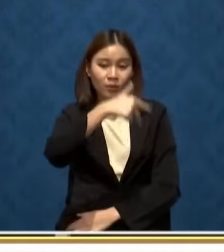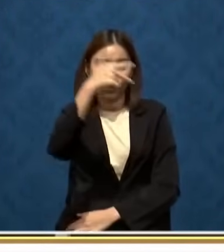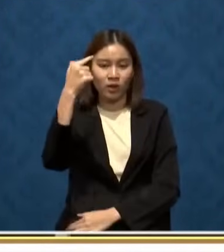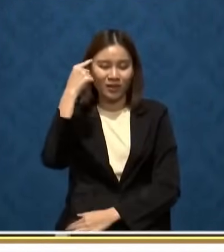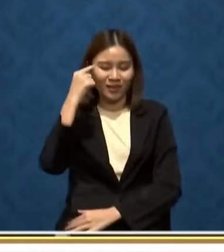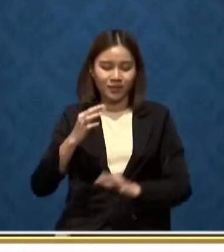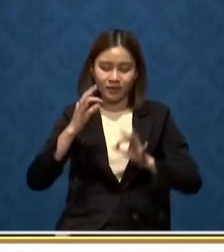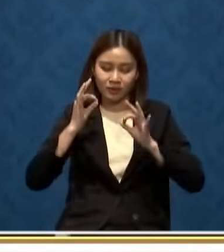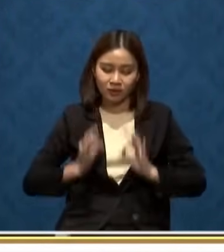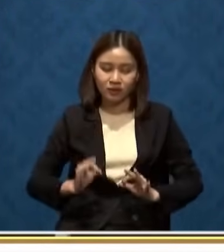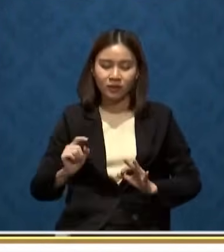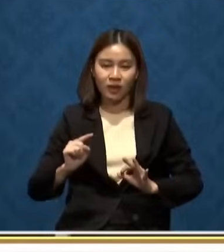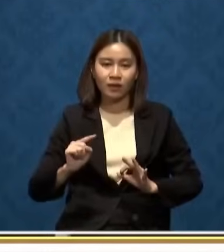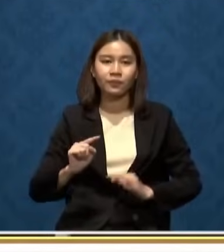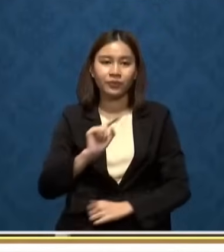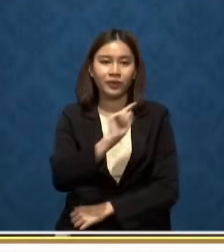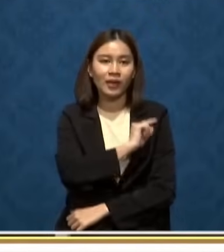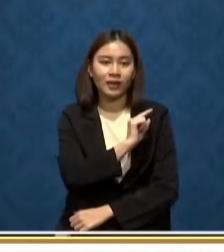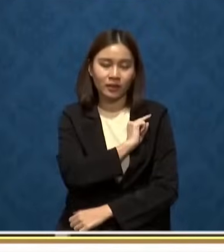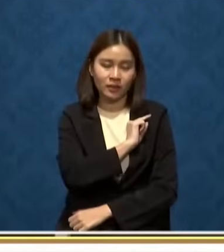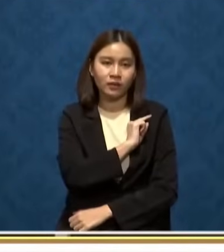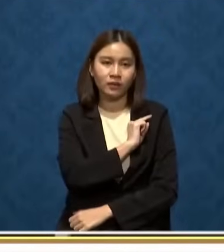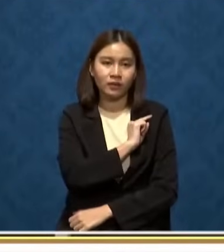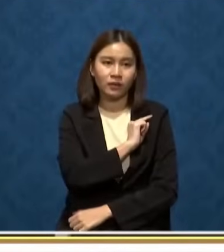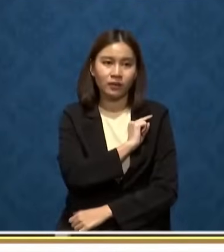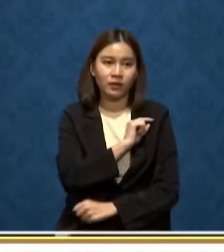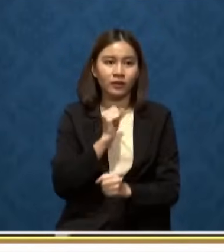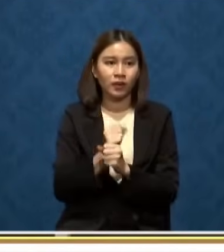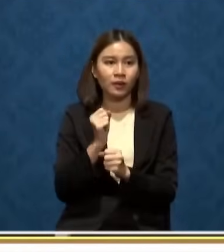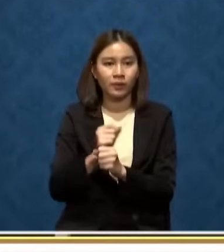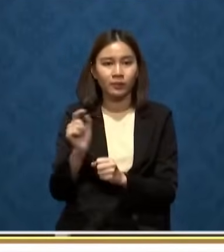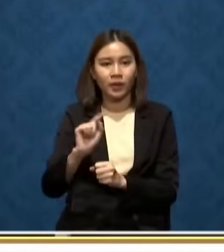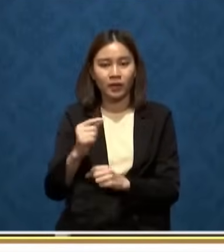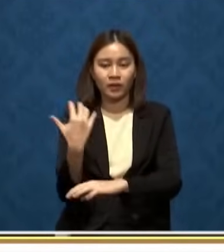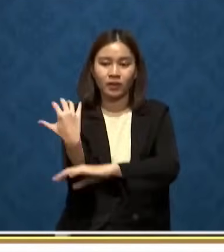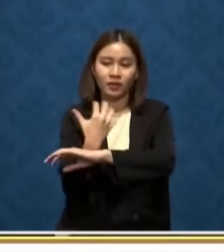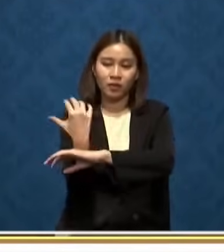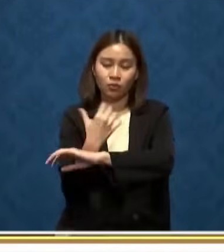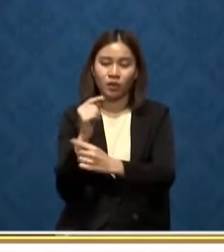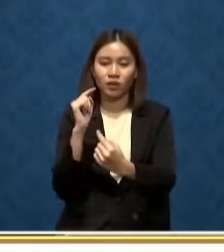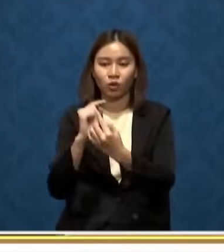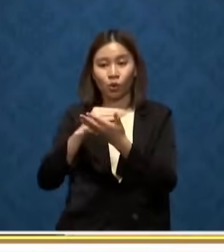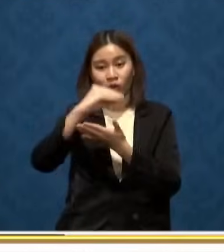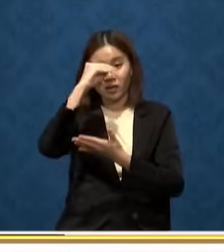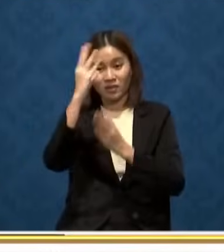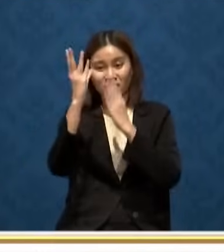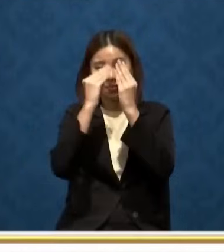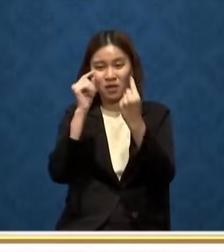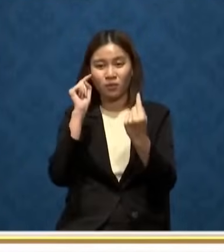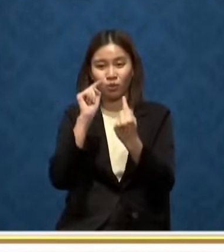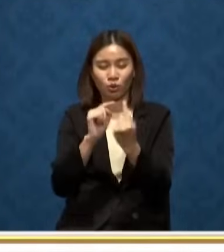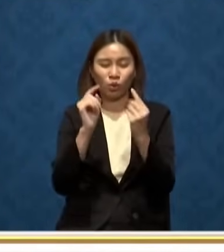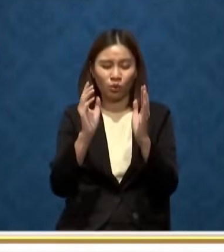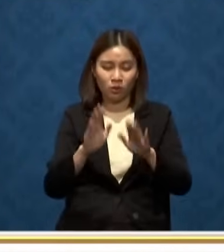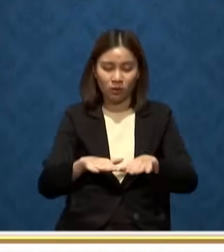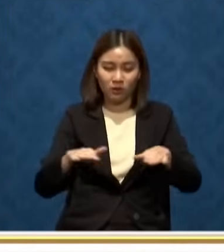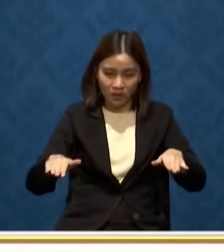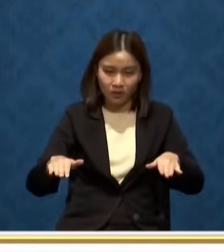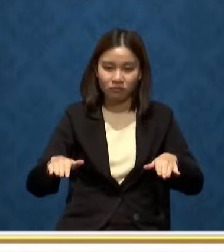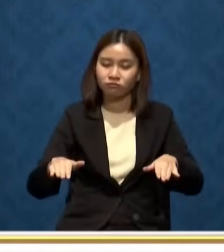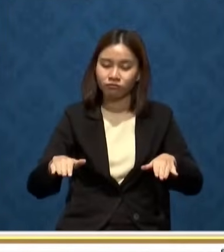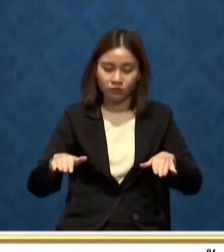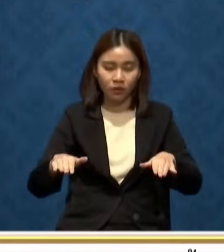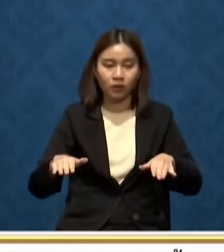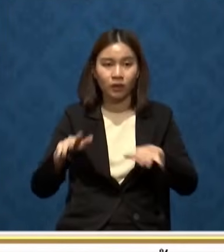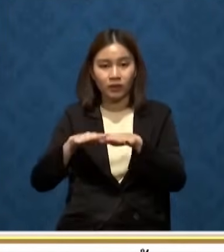สินใจว่านี่เป็นหน้าที่ของเราที่ต้องทำทีวีเพื่อการเรียนรู้สำหรับเด็กเพื่อมาทดแทนสิ่งที่เด็ก